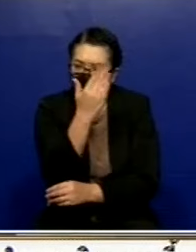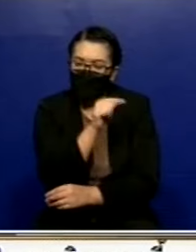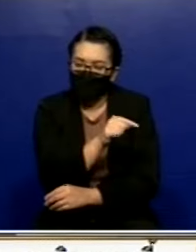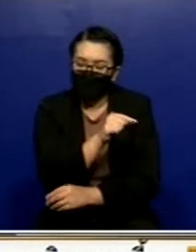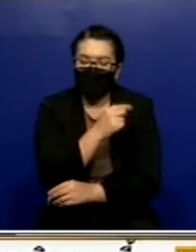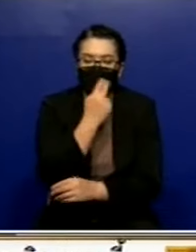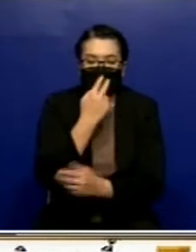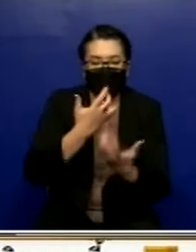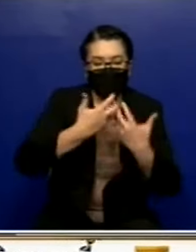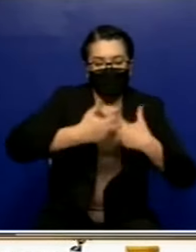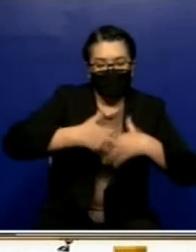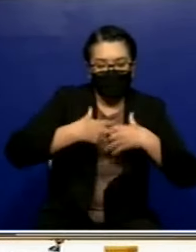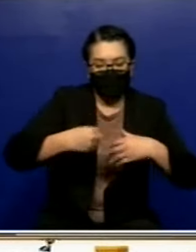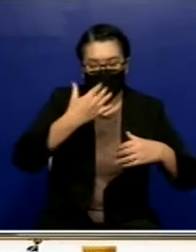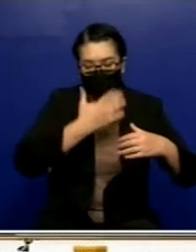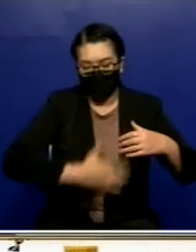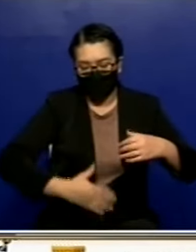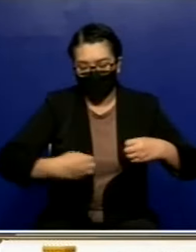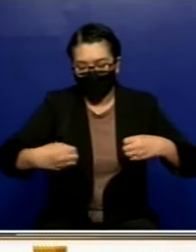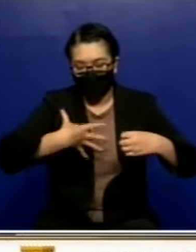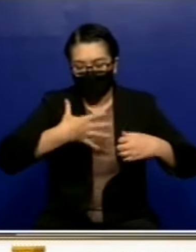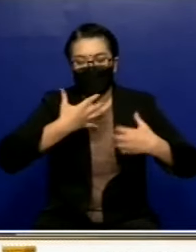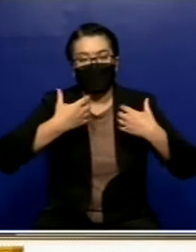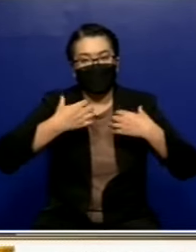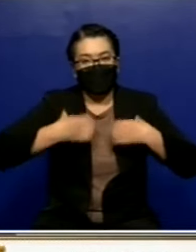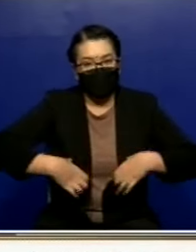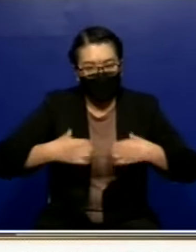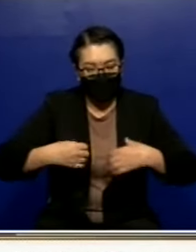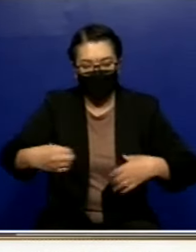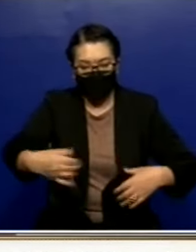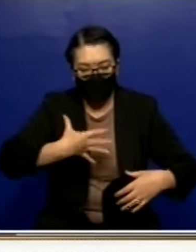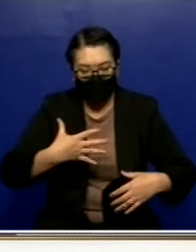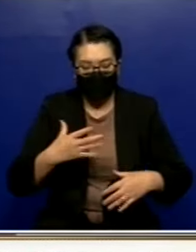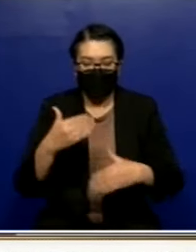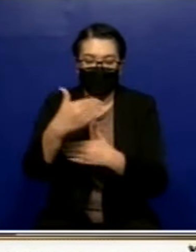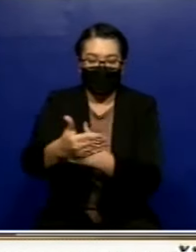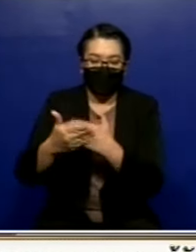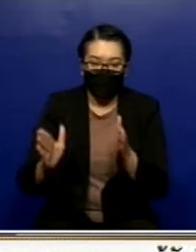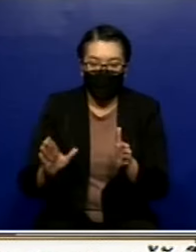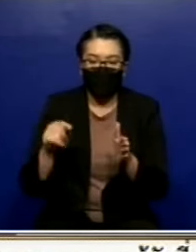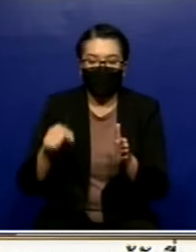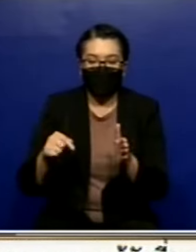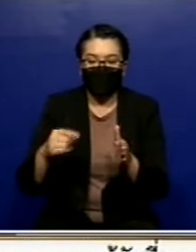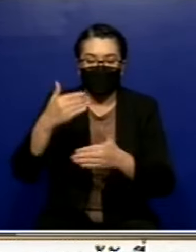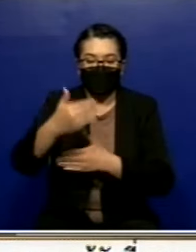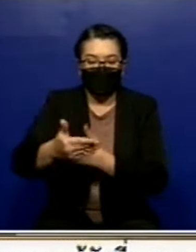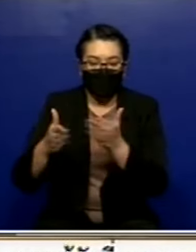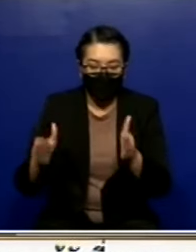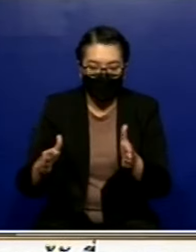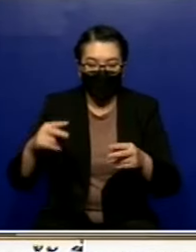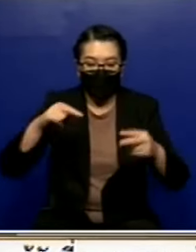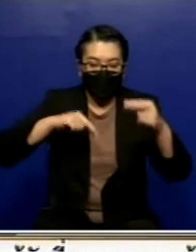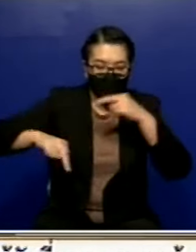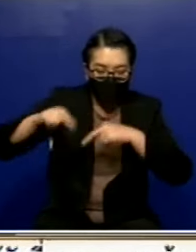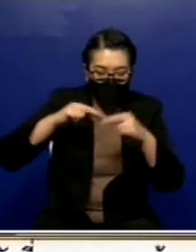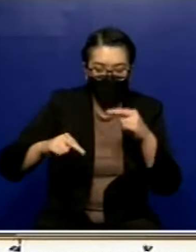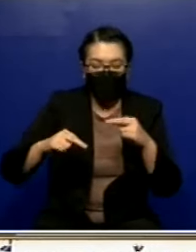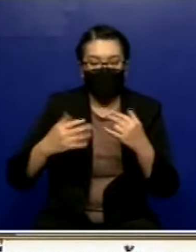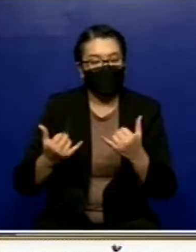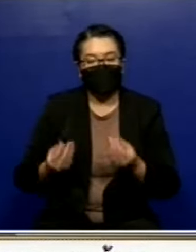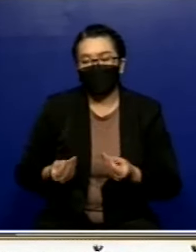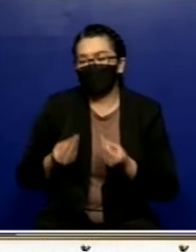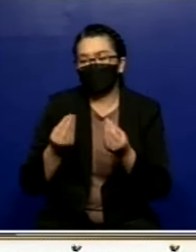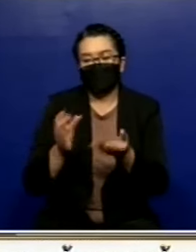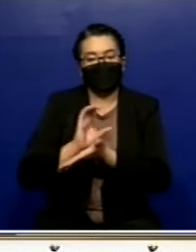ไม่วาจะเป็เครื่อง Exalesไม่วาจะเป็นห้องลบความดันตำหรืออุปกรณต่ๆมากมายท่านไม่ให้เลย